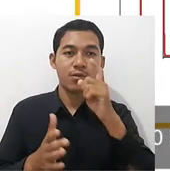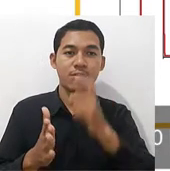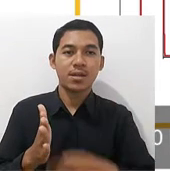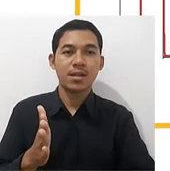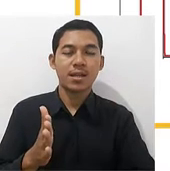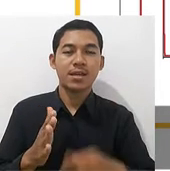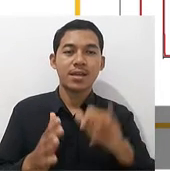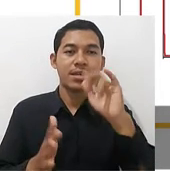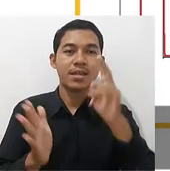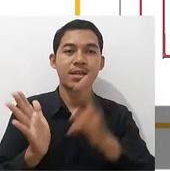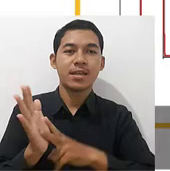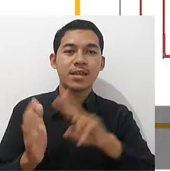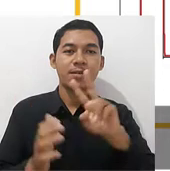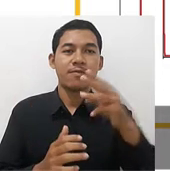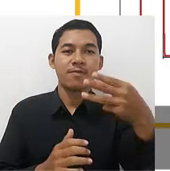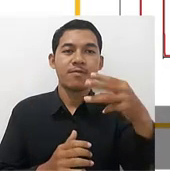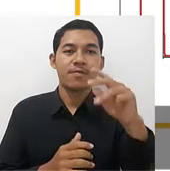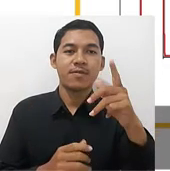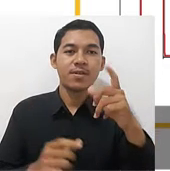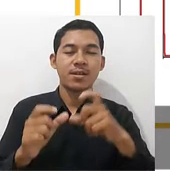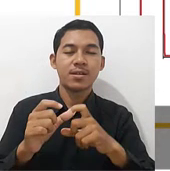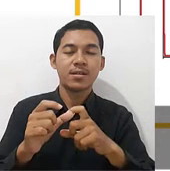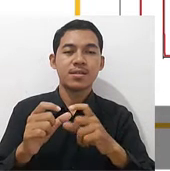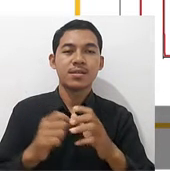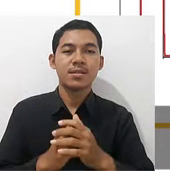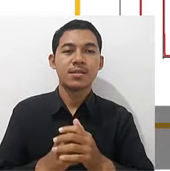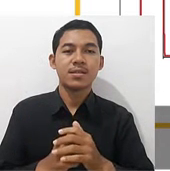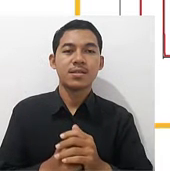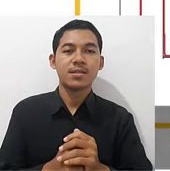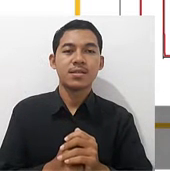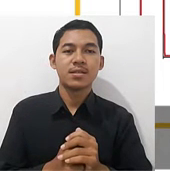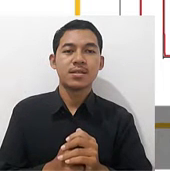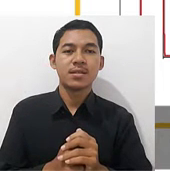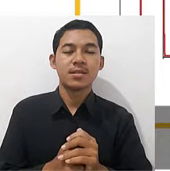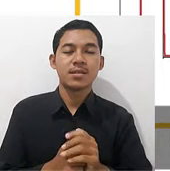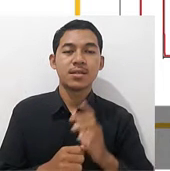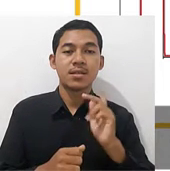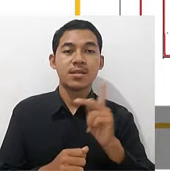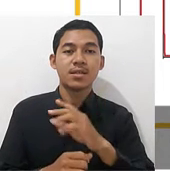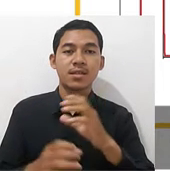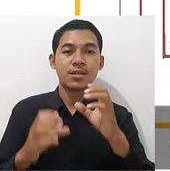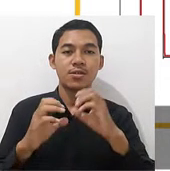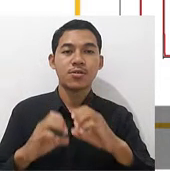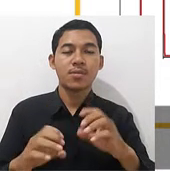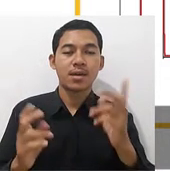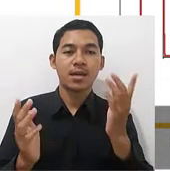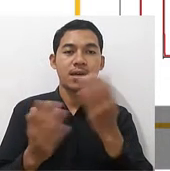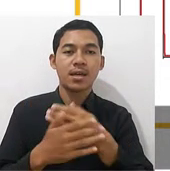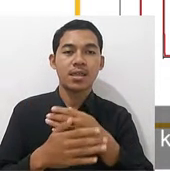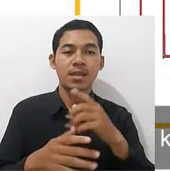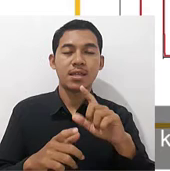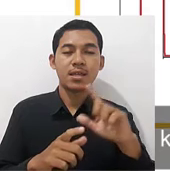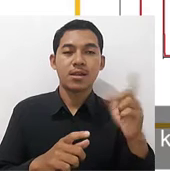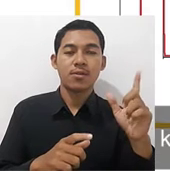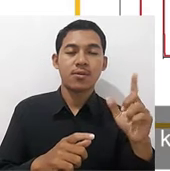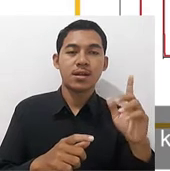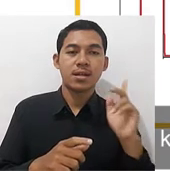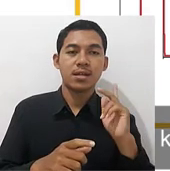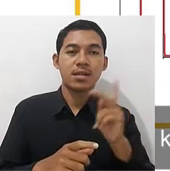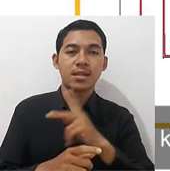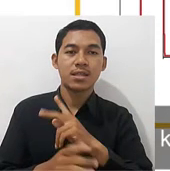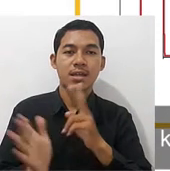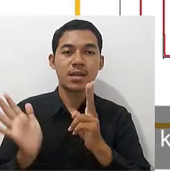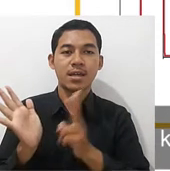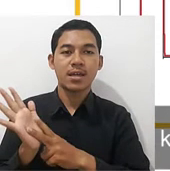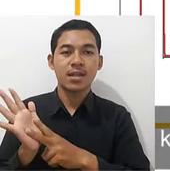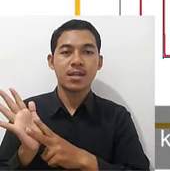dia diinverskan. Oke, 1. Nah, sekarang kita coba deh ganti dulu warna tintanya deh biar enak. Nah, kita ke N